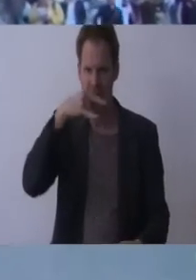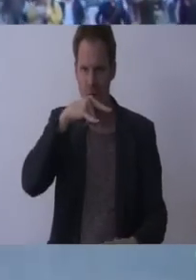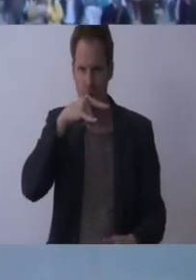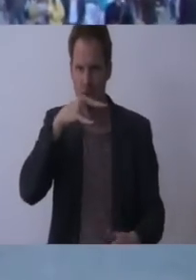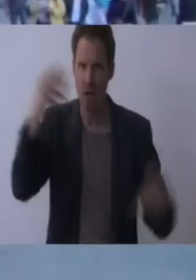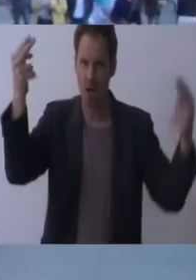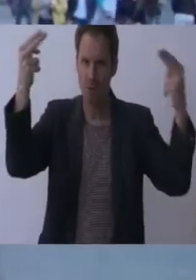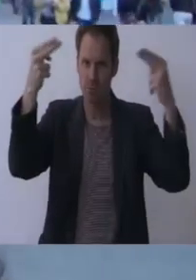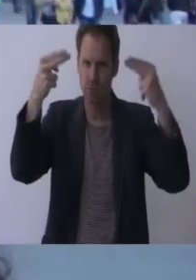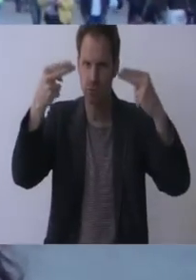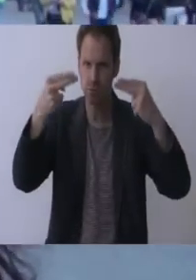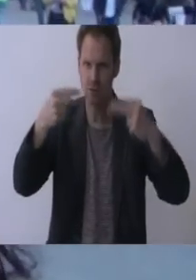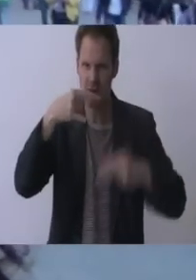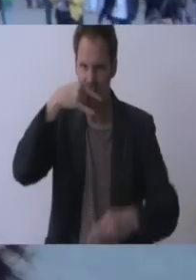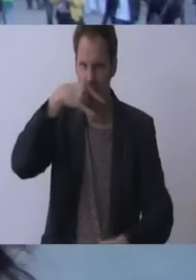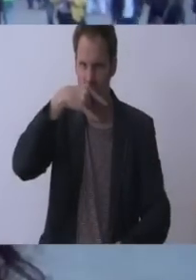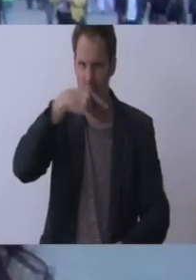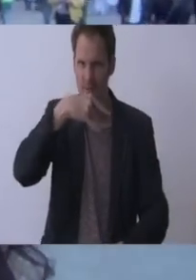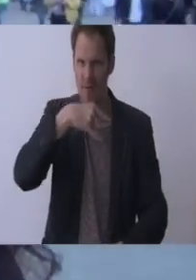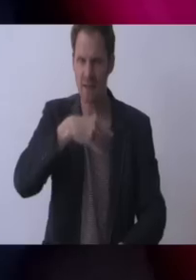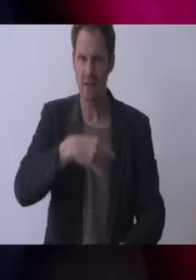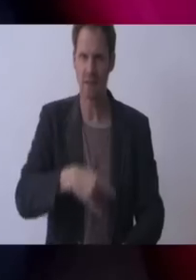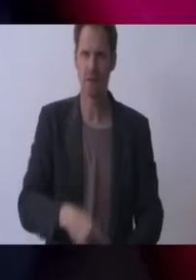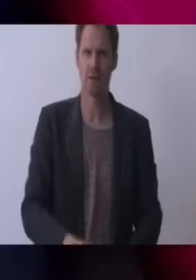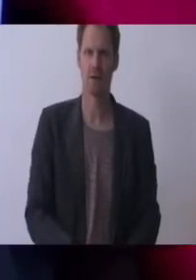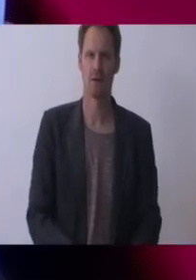et les vampires ne vont pas tarder à apparaître.